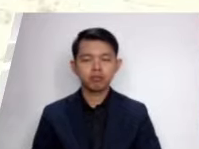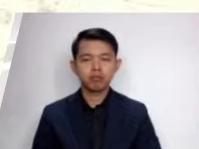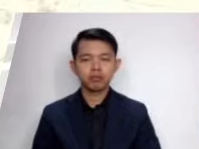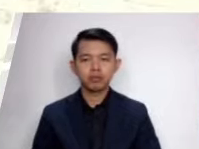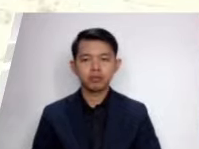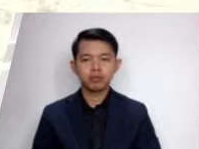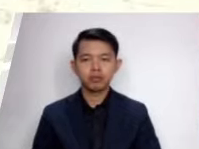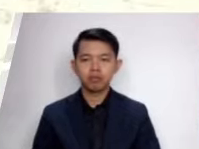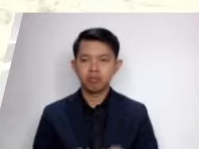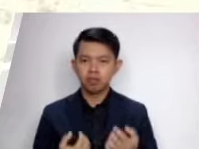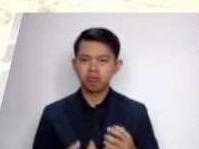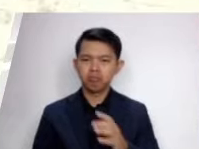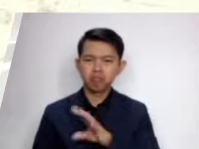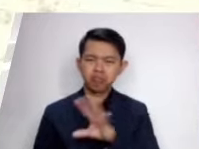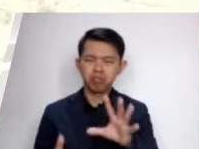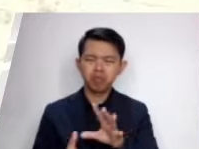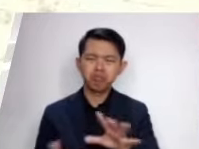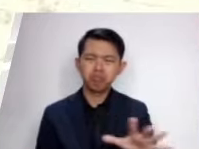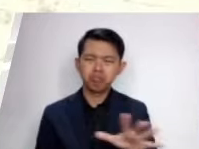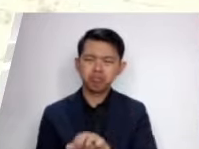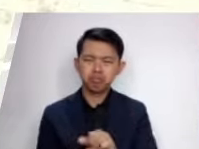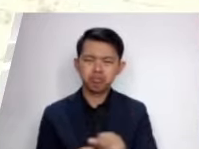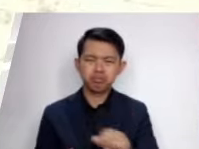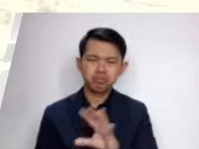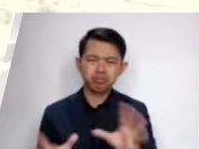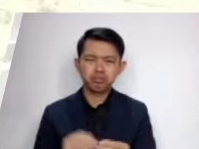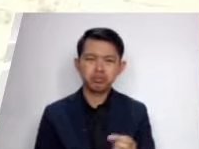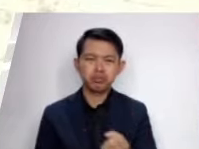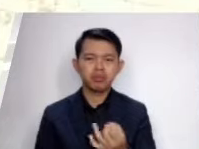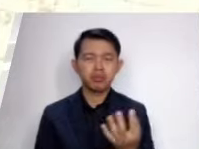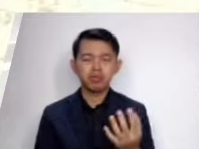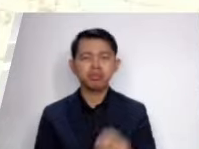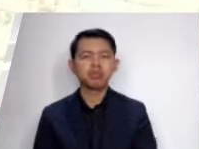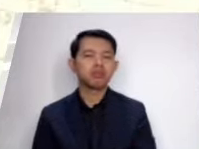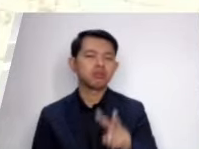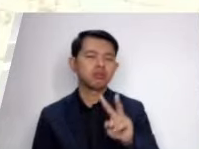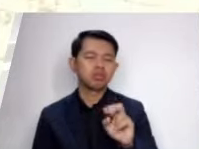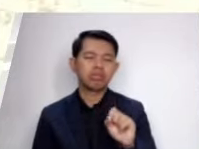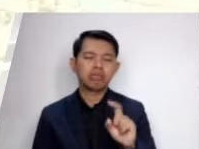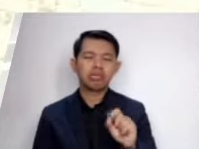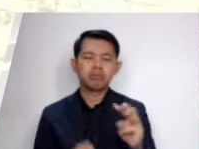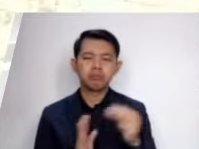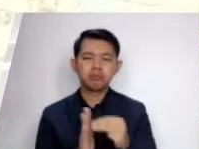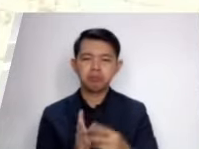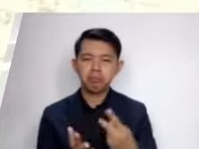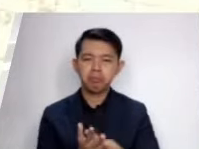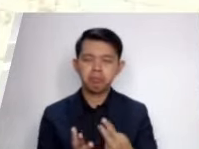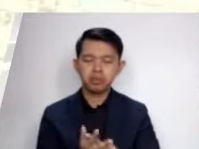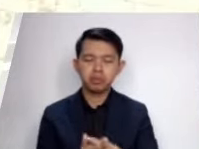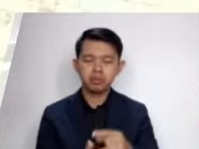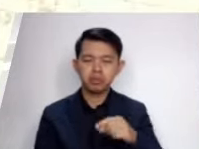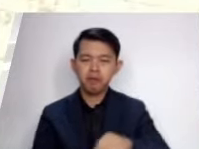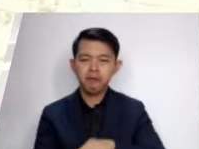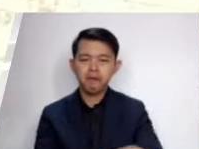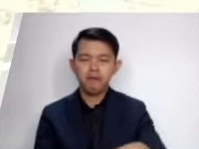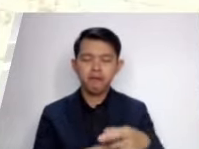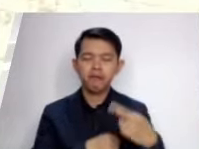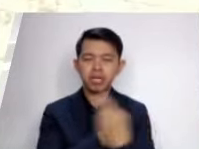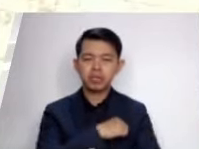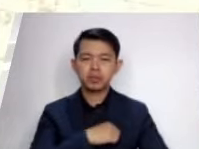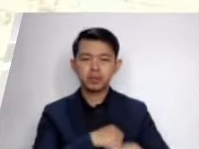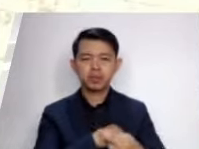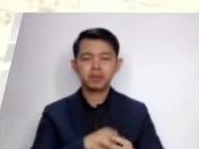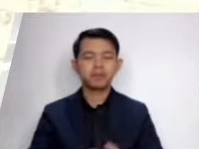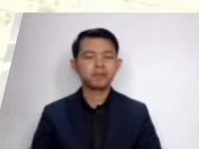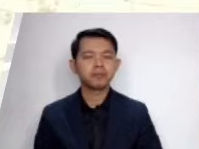ang danyos ng volcanic eruption at maging ng lahar flow sa mga pananim dito sa probinsya. Patuloy pa rin ang consolidation ng